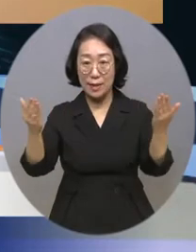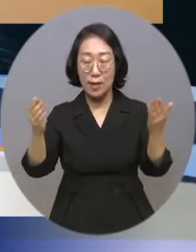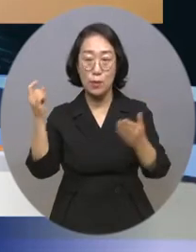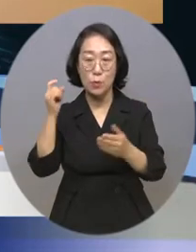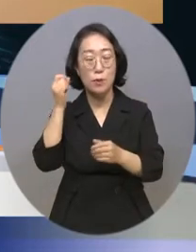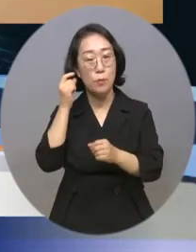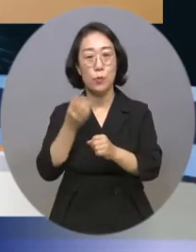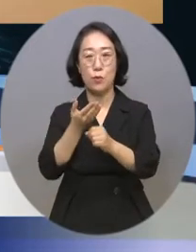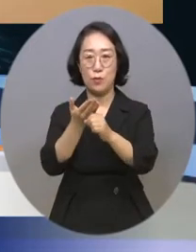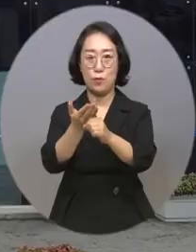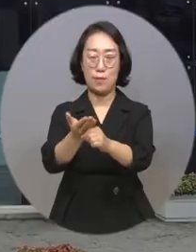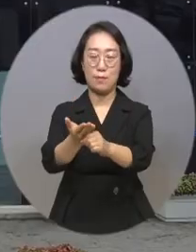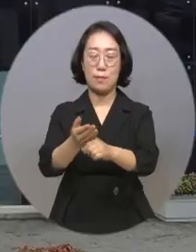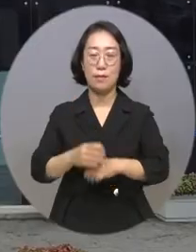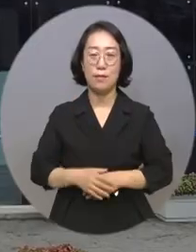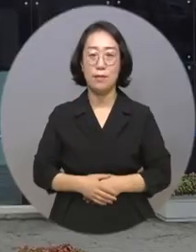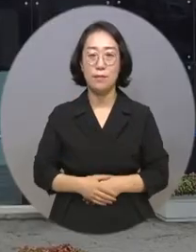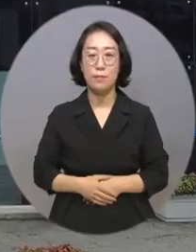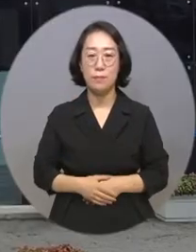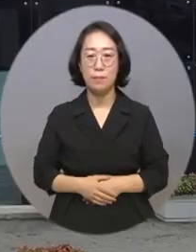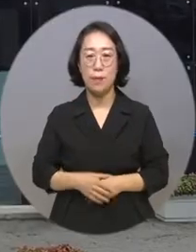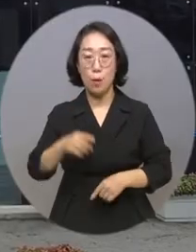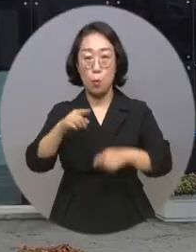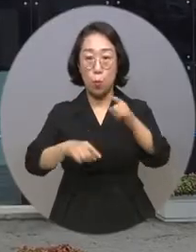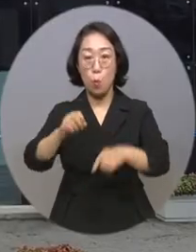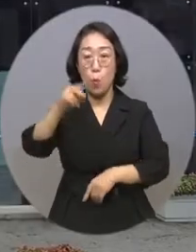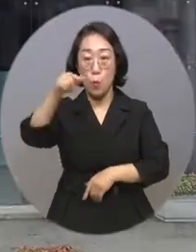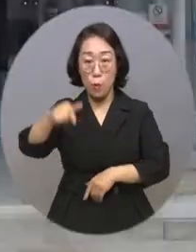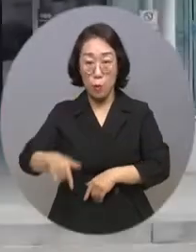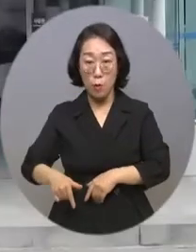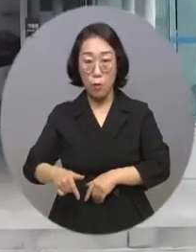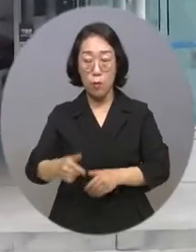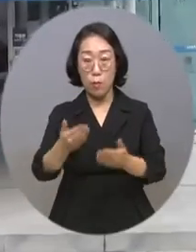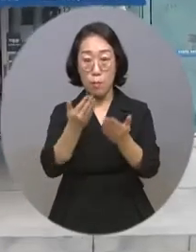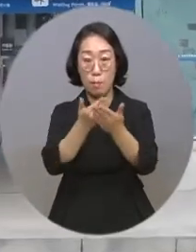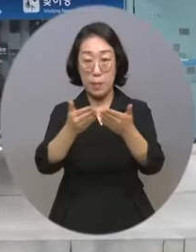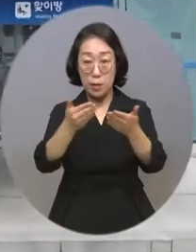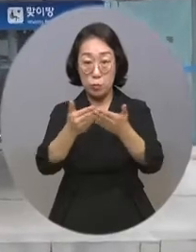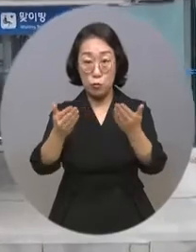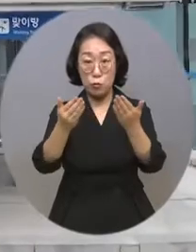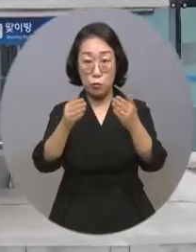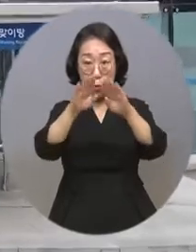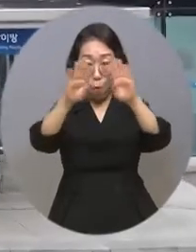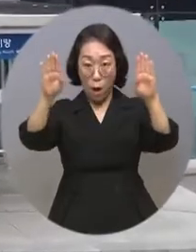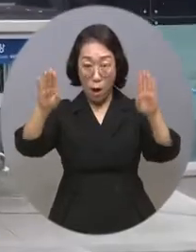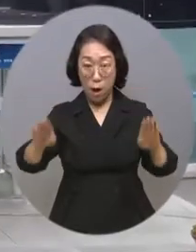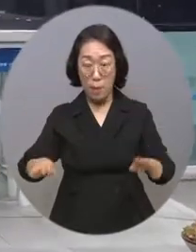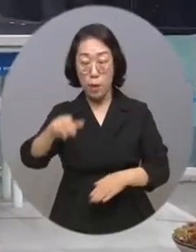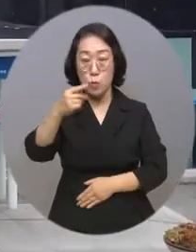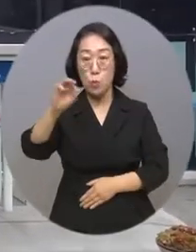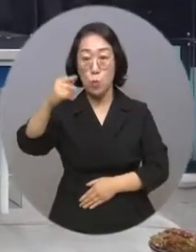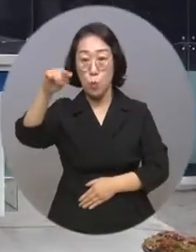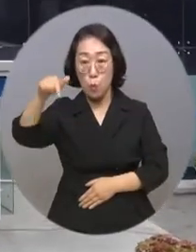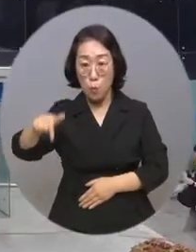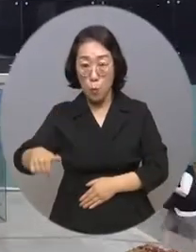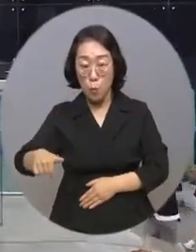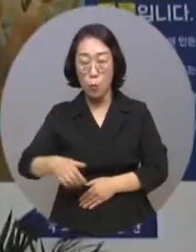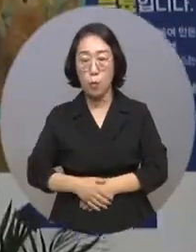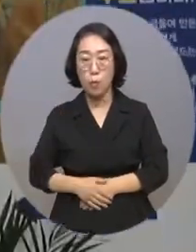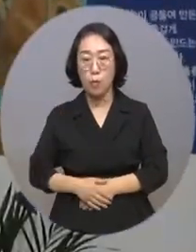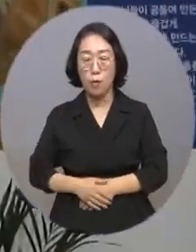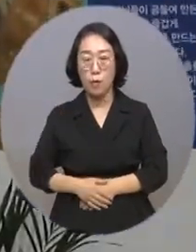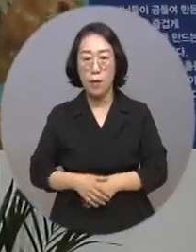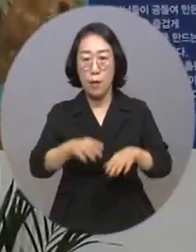기자가 소개합니다. 목포역 미술관에서는 팝아티스트 조로옥 사진작가가 남도의